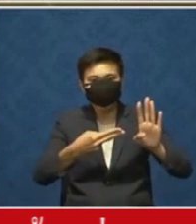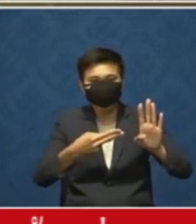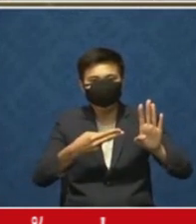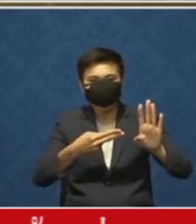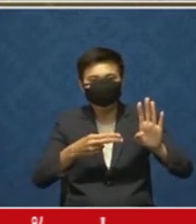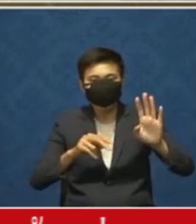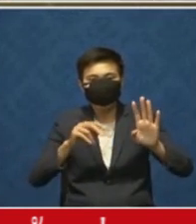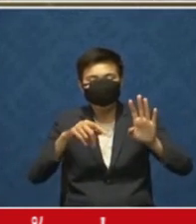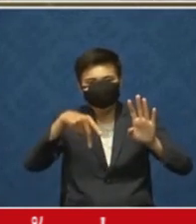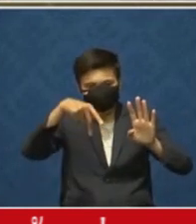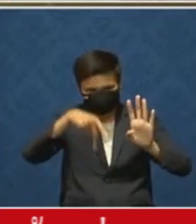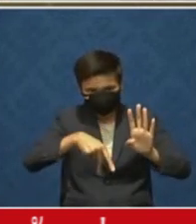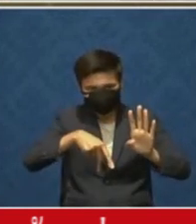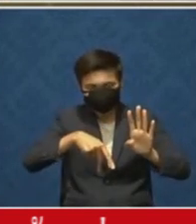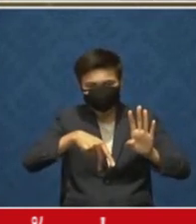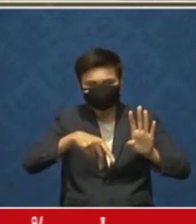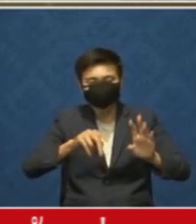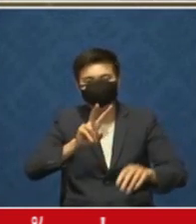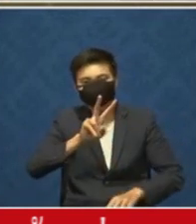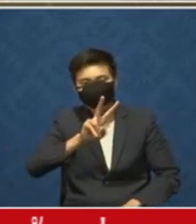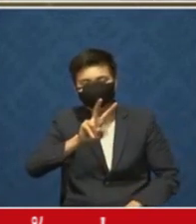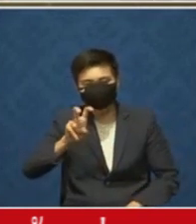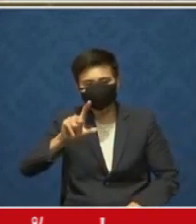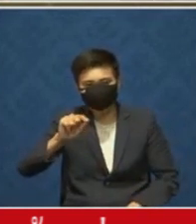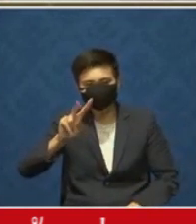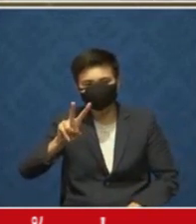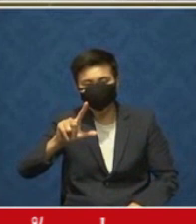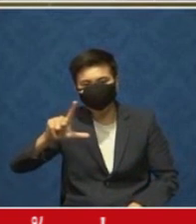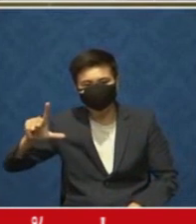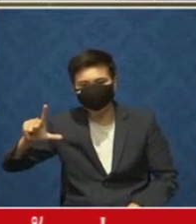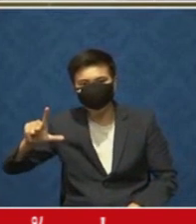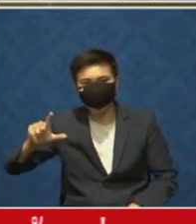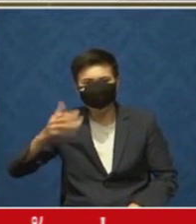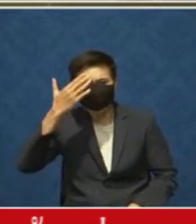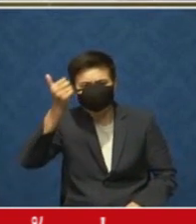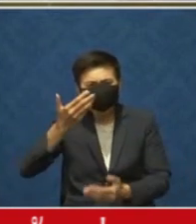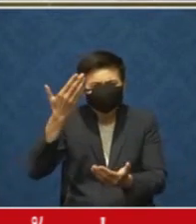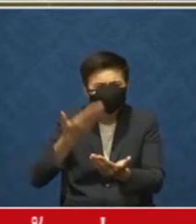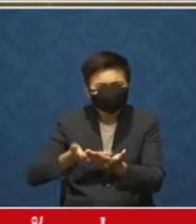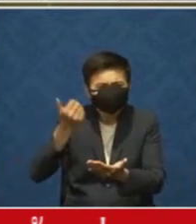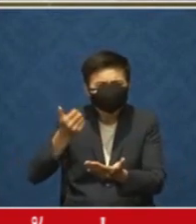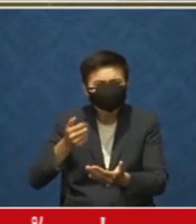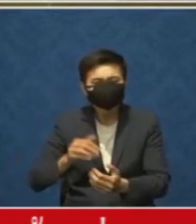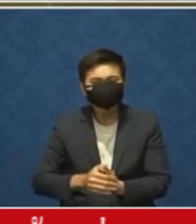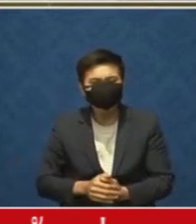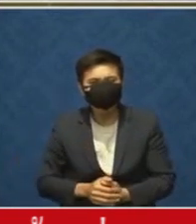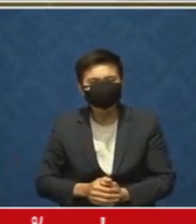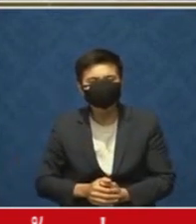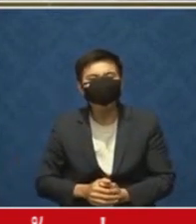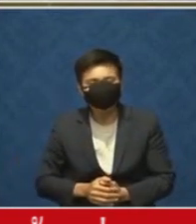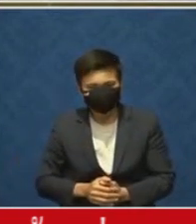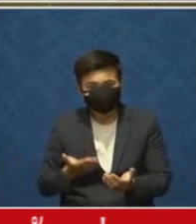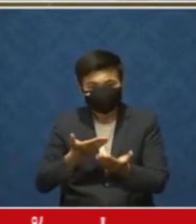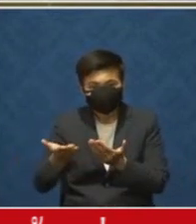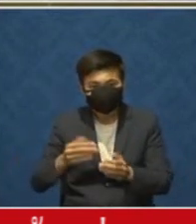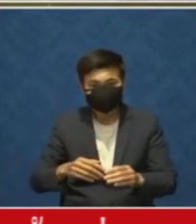44,222 ล้านบาททำไมมันถึงแพงทำไมมันถึงมากมายขนาดนั้นเพราะว่าท่านประธานครับการซื้อเรือด